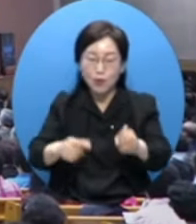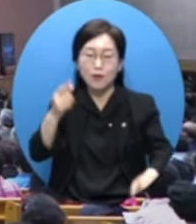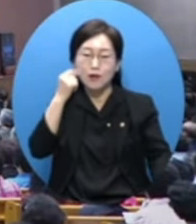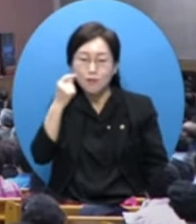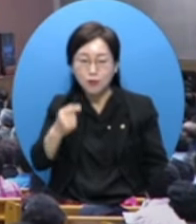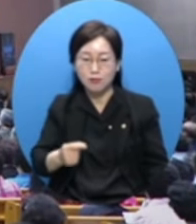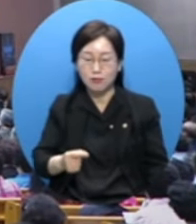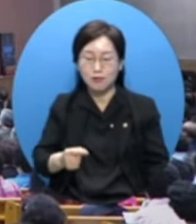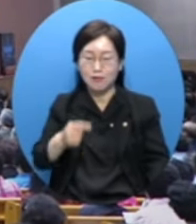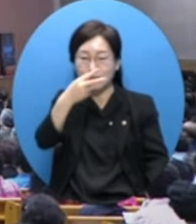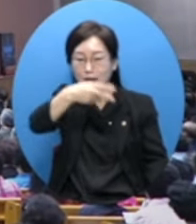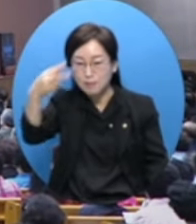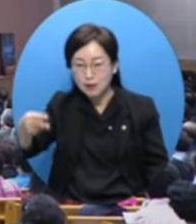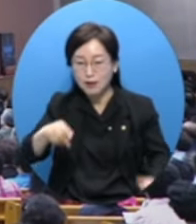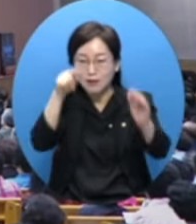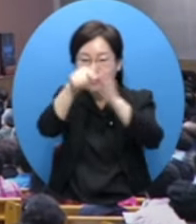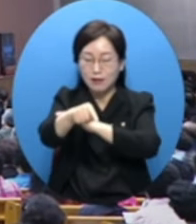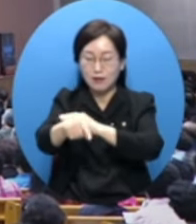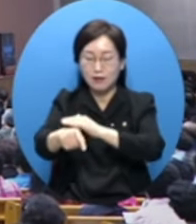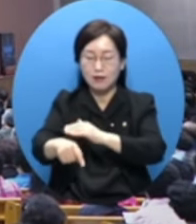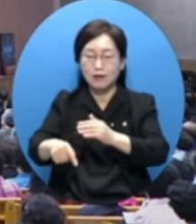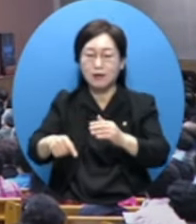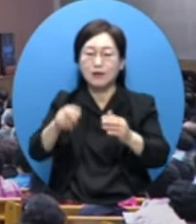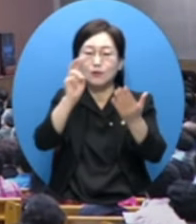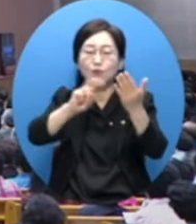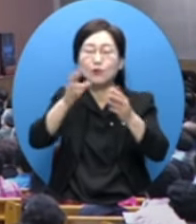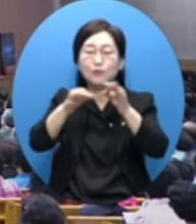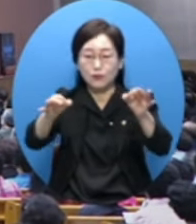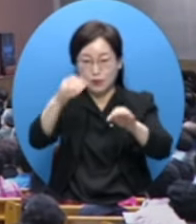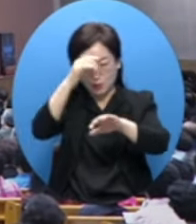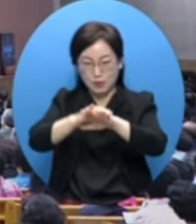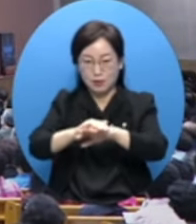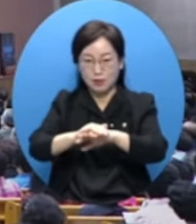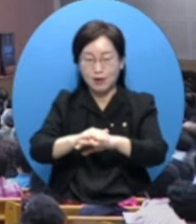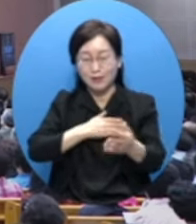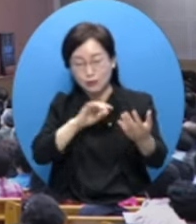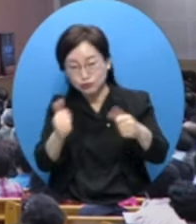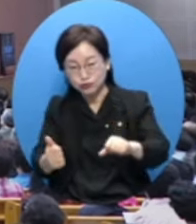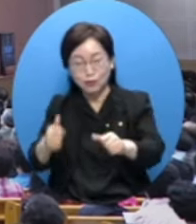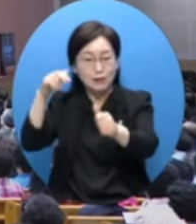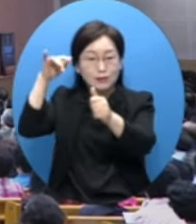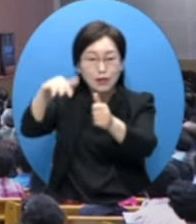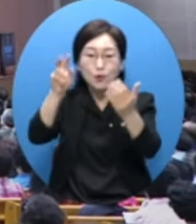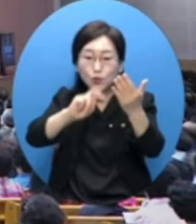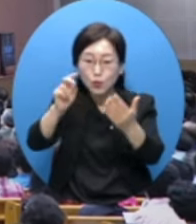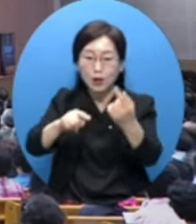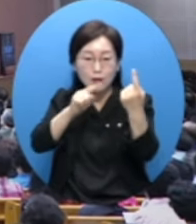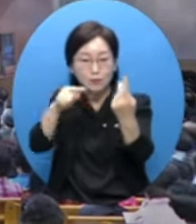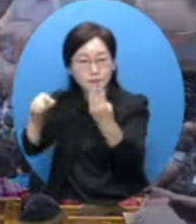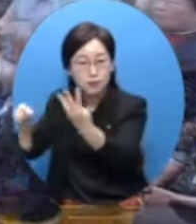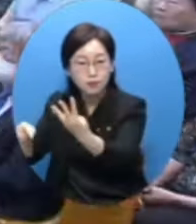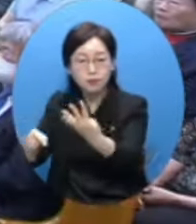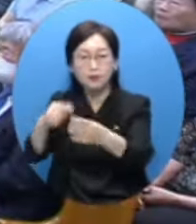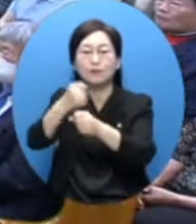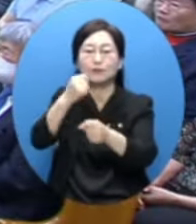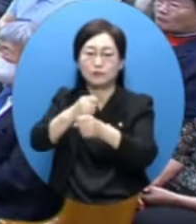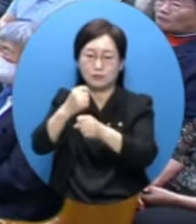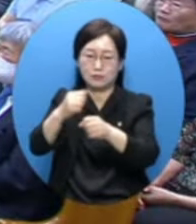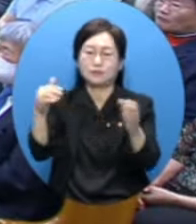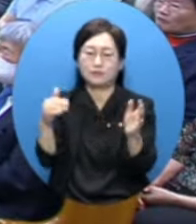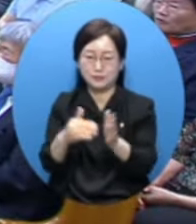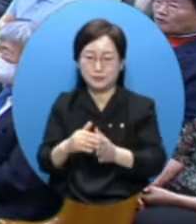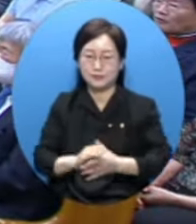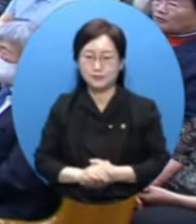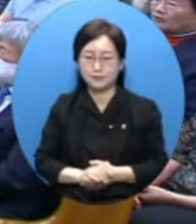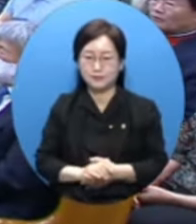드립니다. 그래서 사명을 비롯해서 사모곡, 죽으면 죽으리다 같은 죽같은 찬양들이 이와 같은 곳을 다녀온 후에 지어진